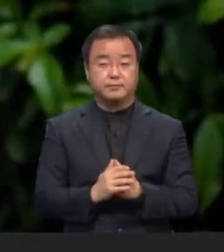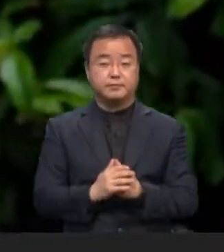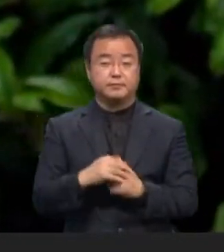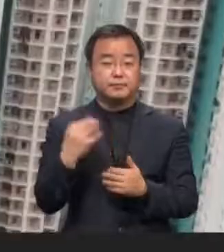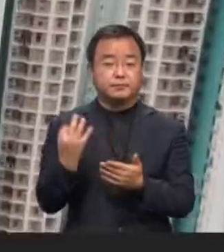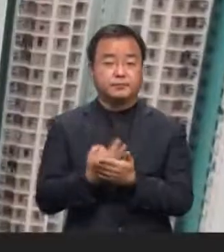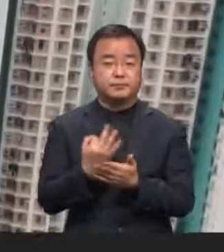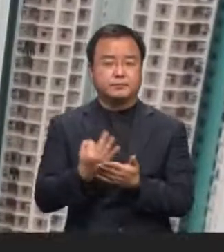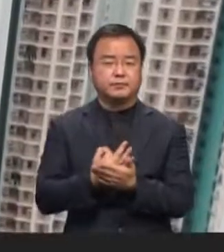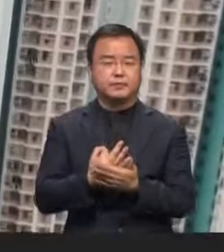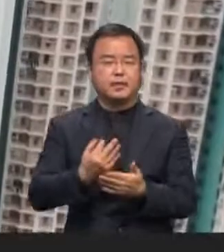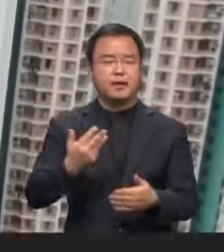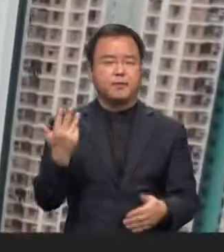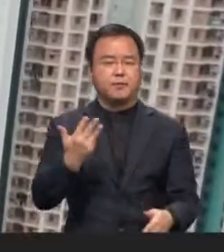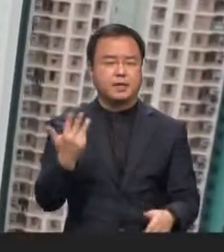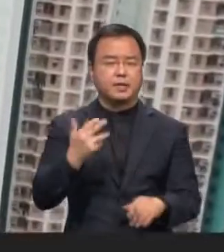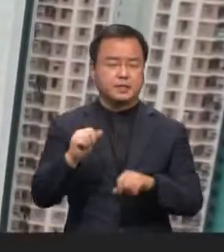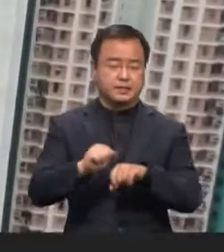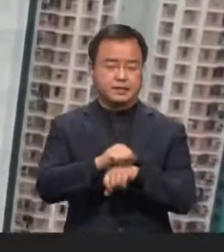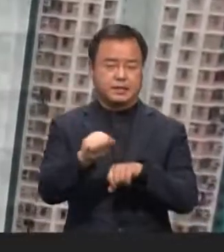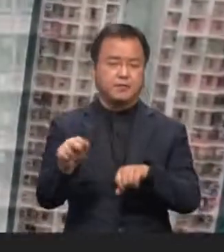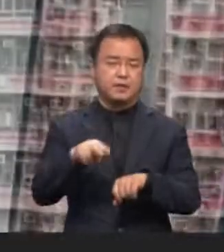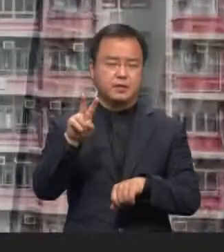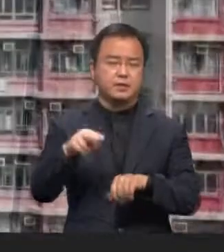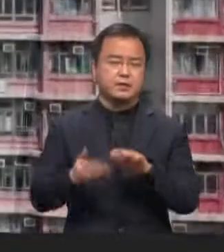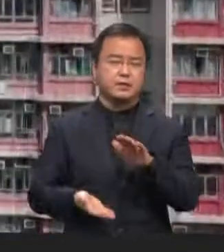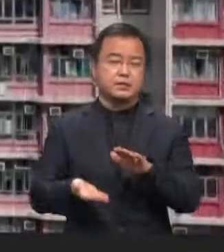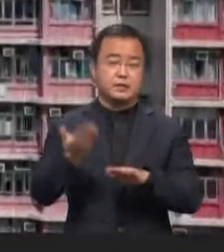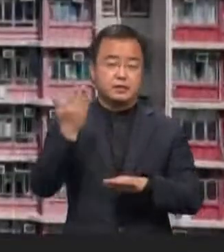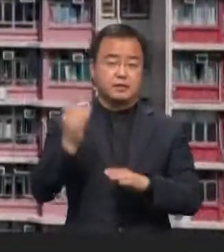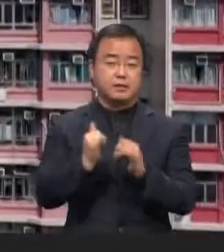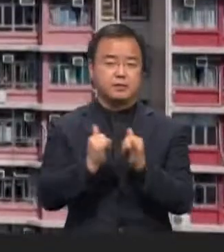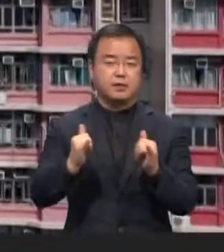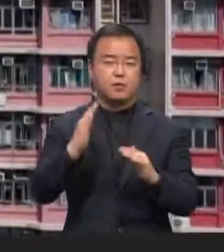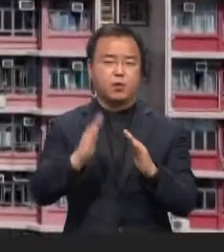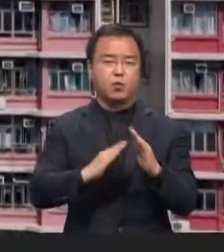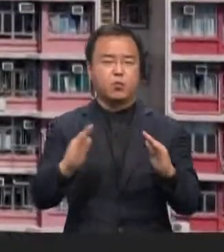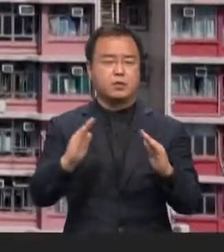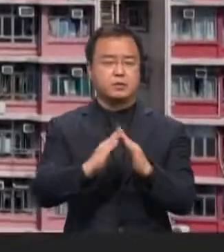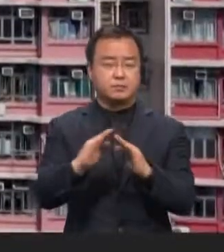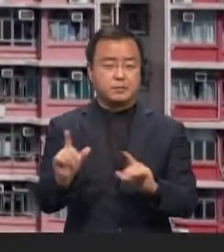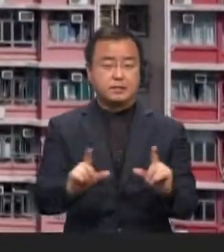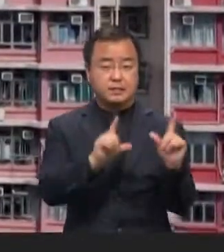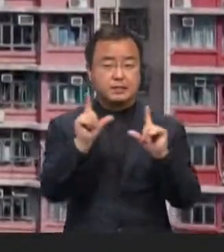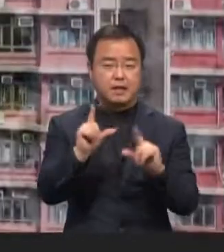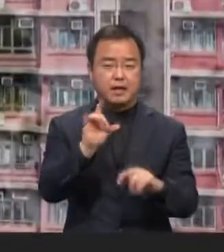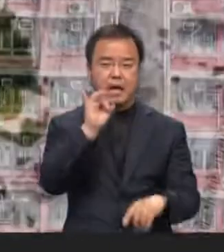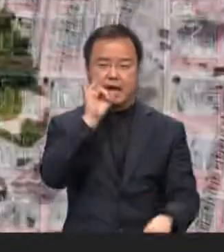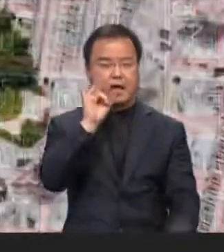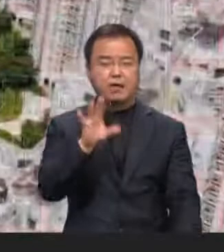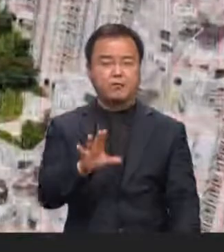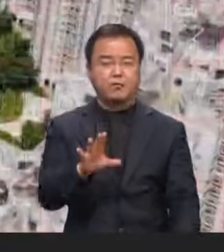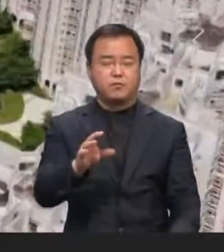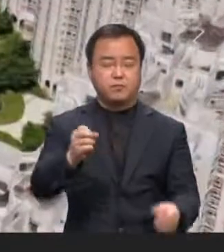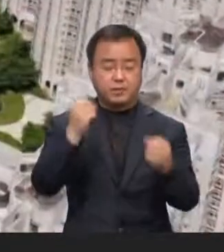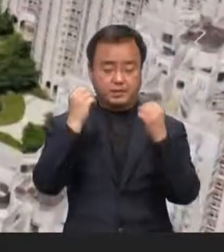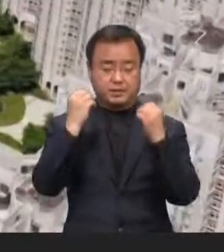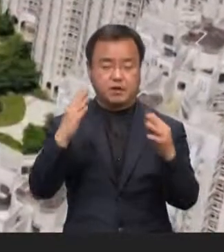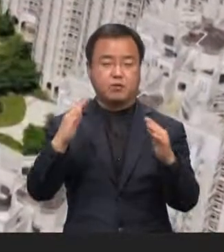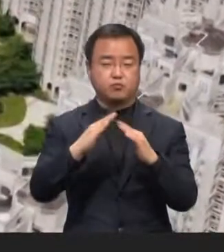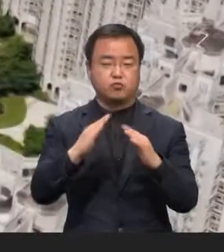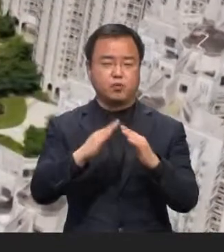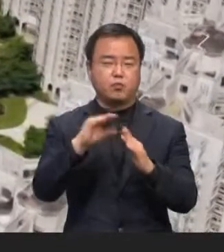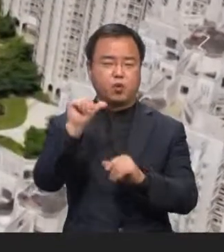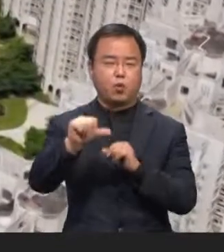소득이 8천 싱가포르 달러 이상인 고소득층은 공공주택에서 살 수 없습니다. 새 주택에서는 5년